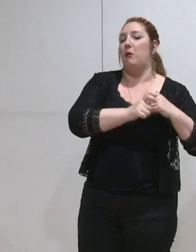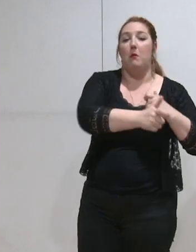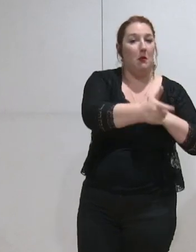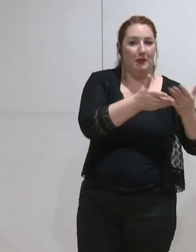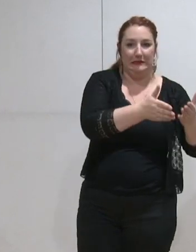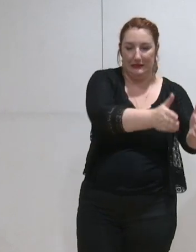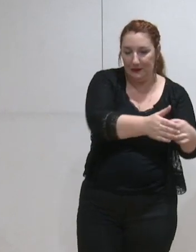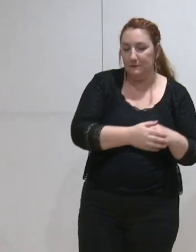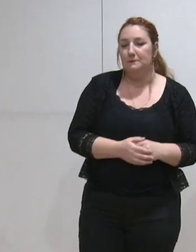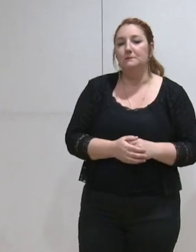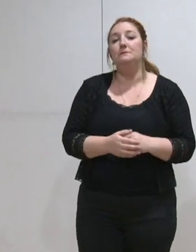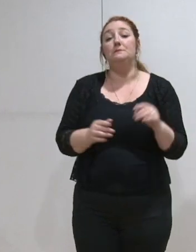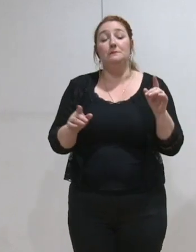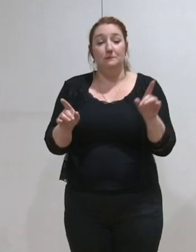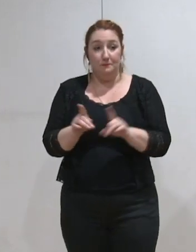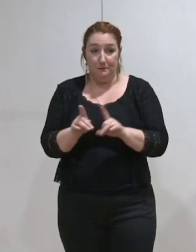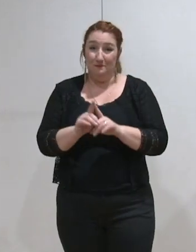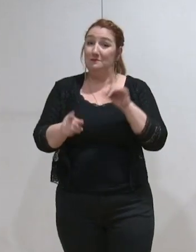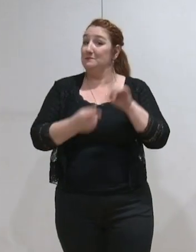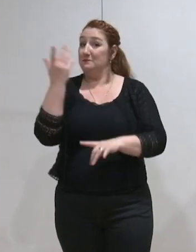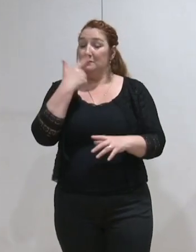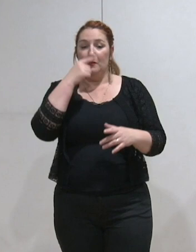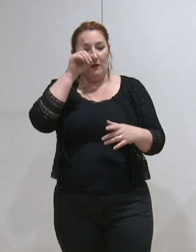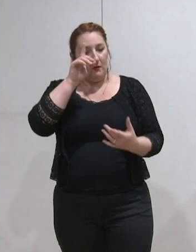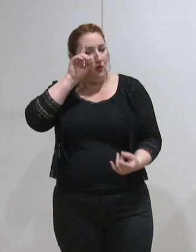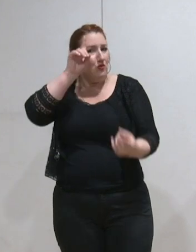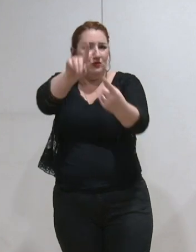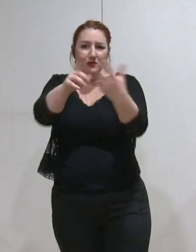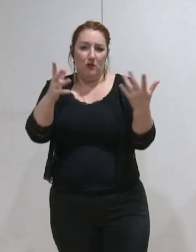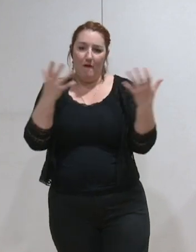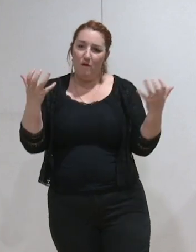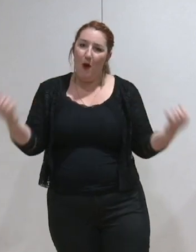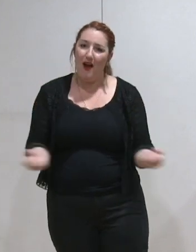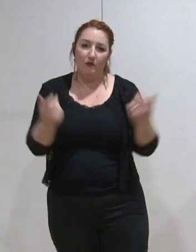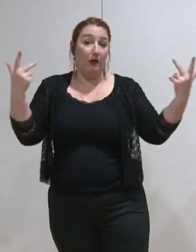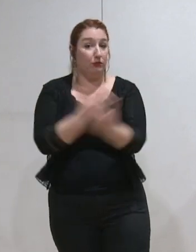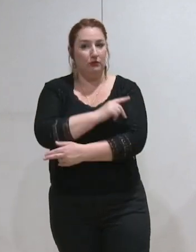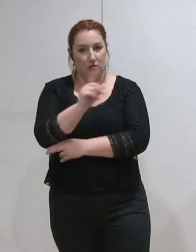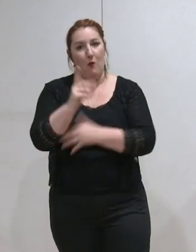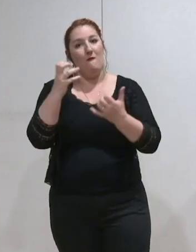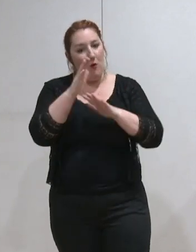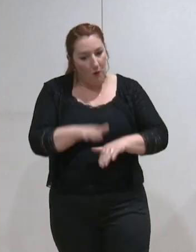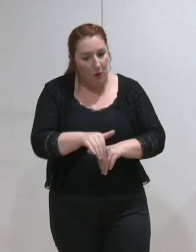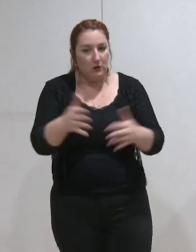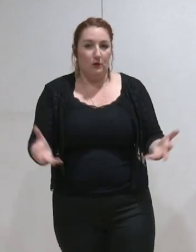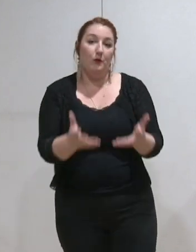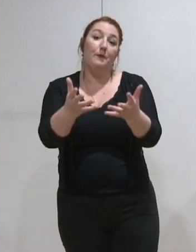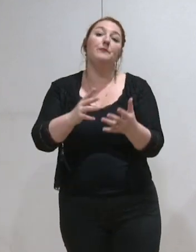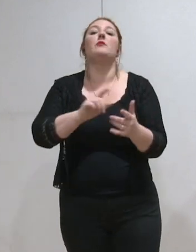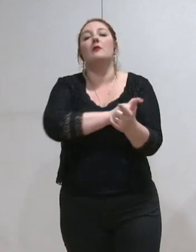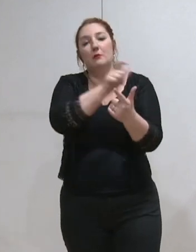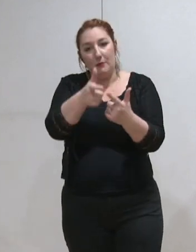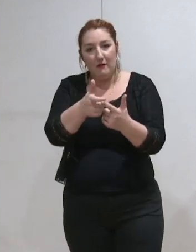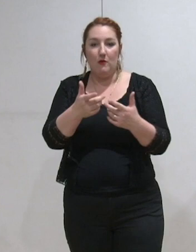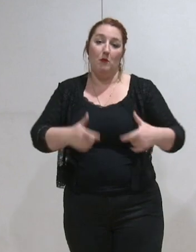objectif premier était d'assurer au maximum la continuité la continuité des actions et évidemment dans un second temps de rétablir